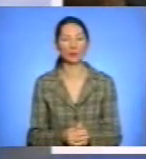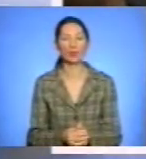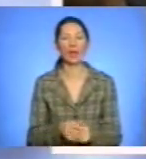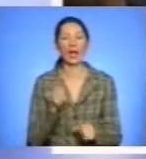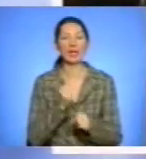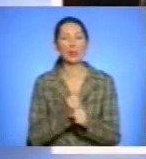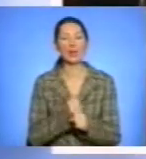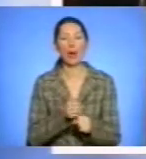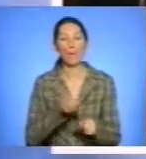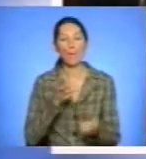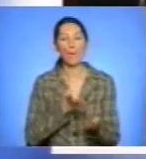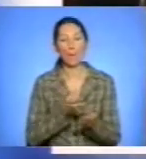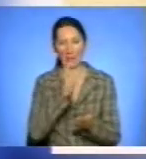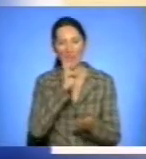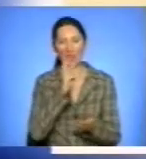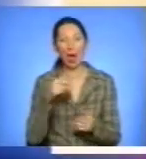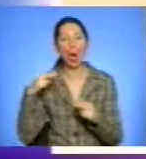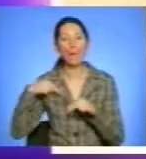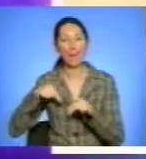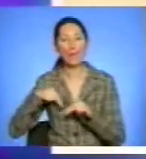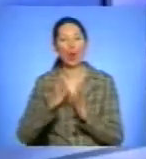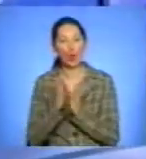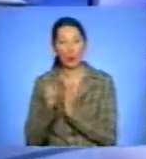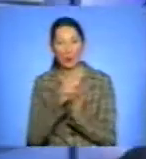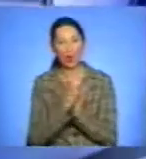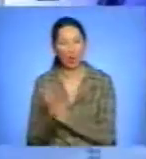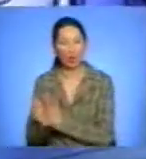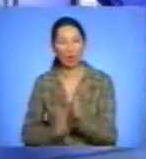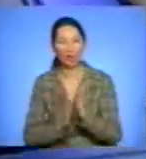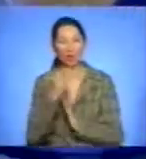Заробітна плата у бібліотекарів зросте на 50%.